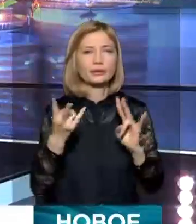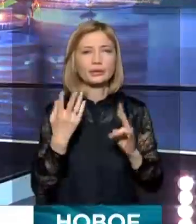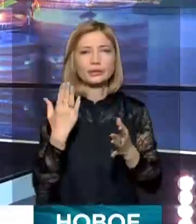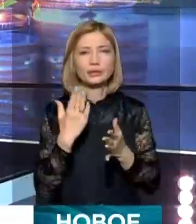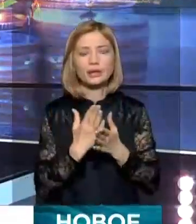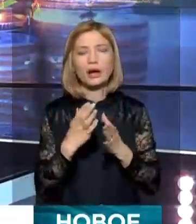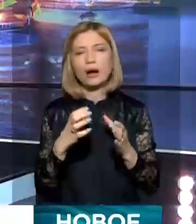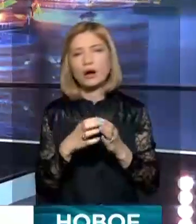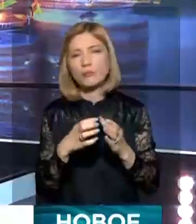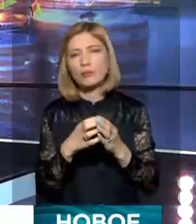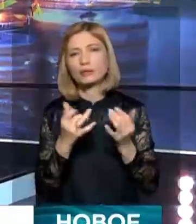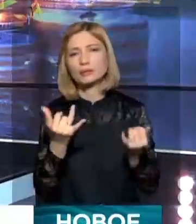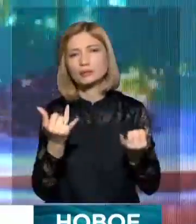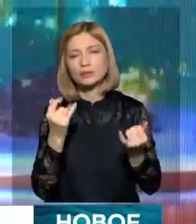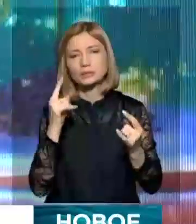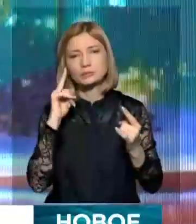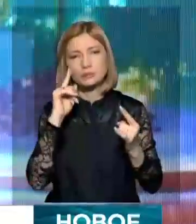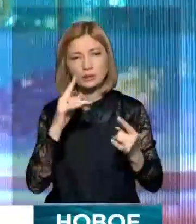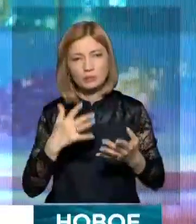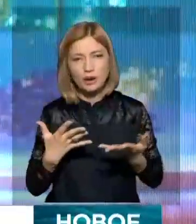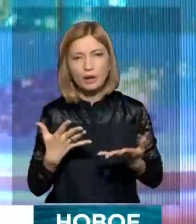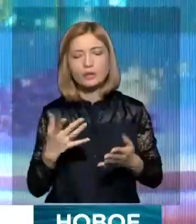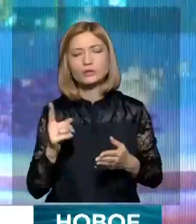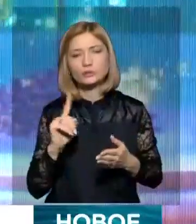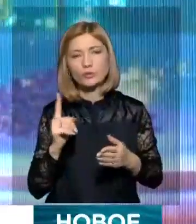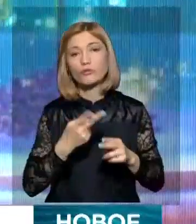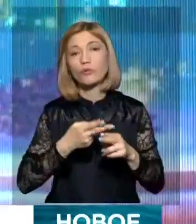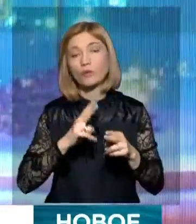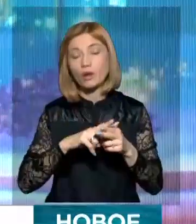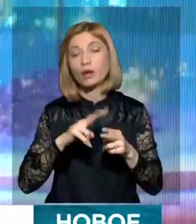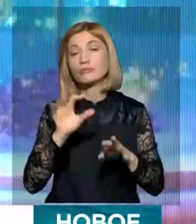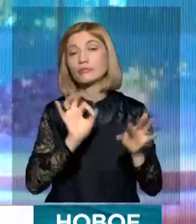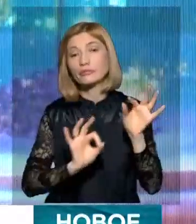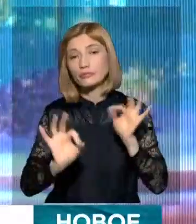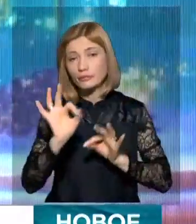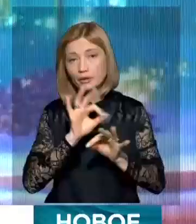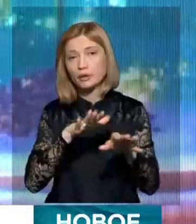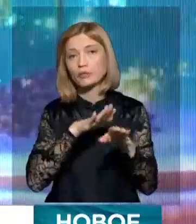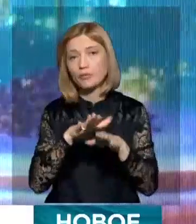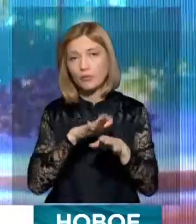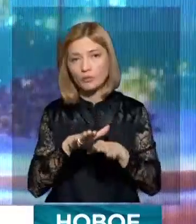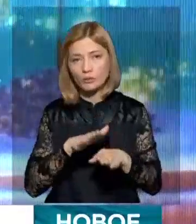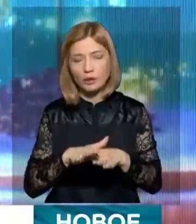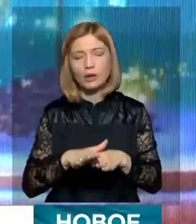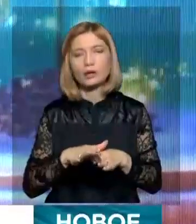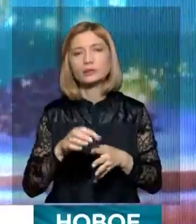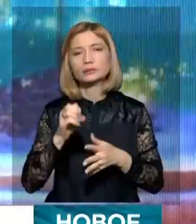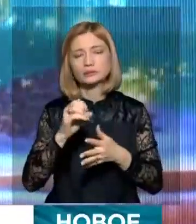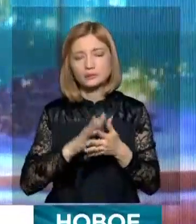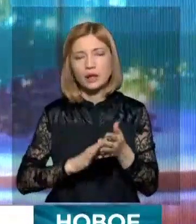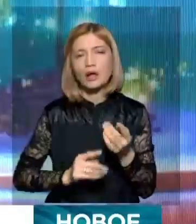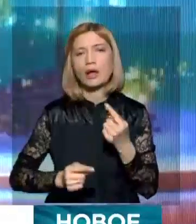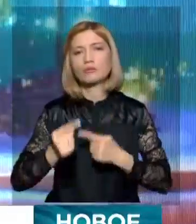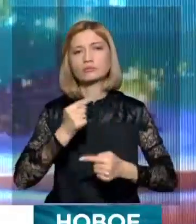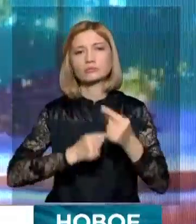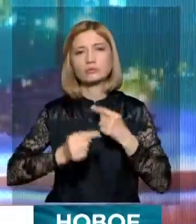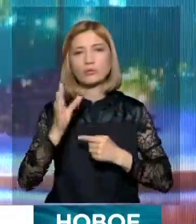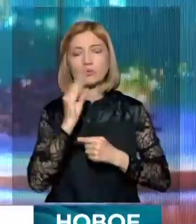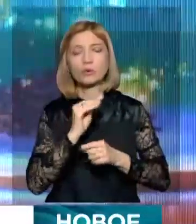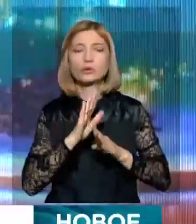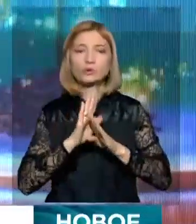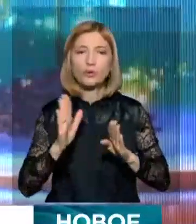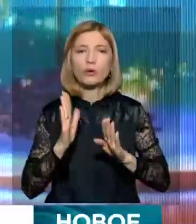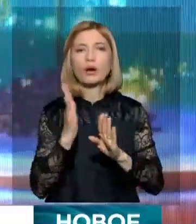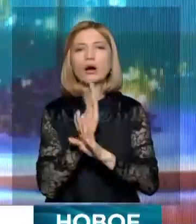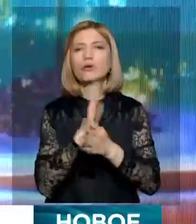сейчас понимают, что с реализацией ESG принципов, они на самом деле не только, это экологично, да, это не